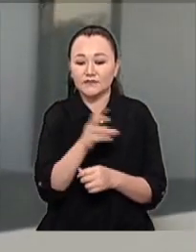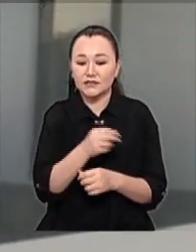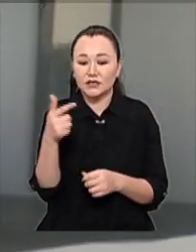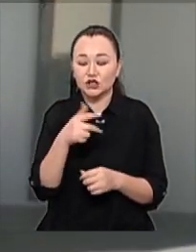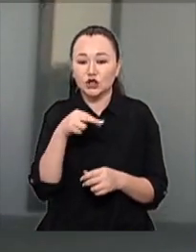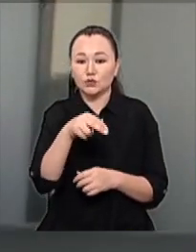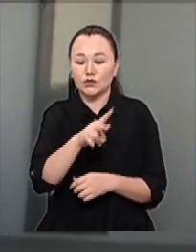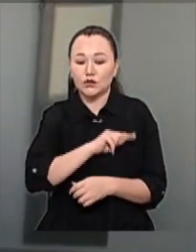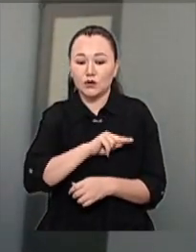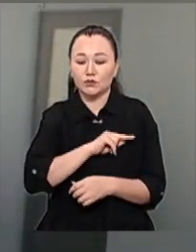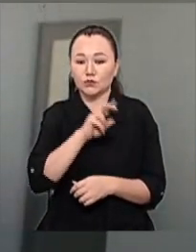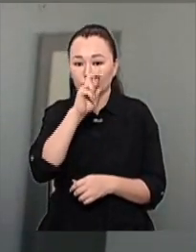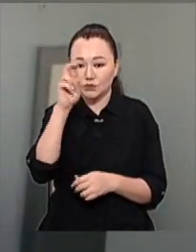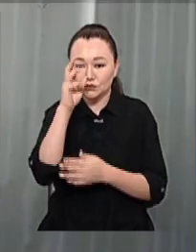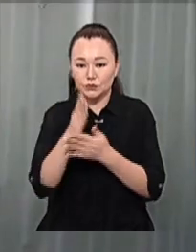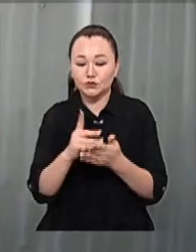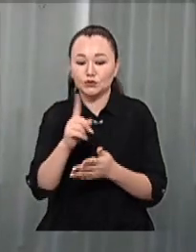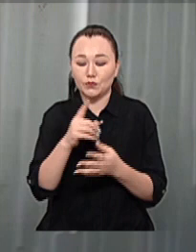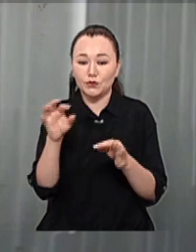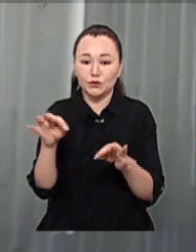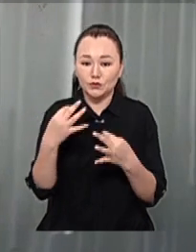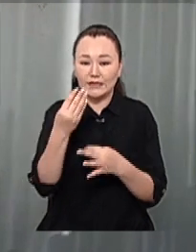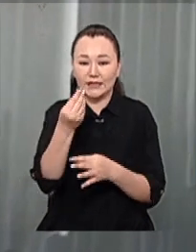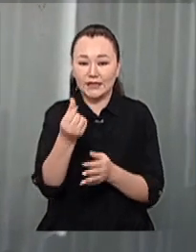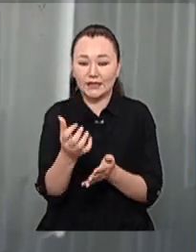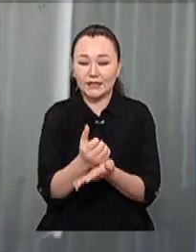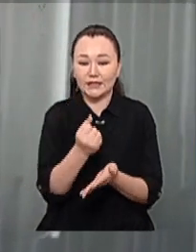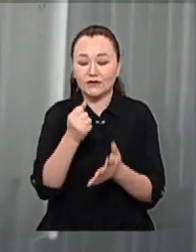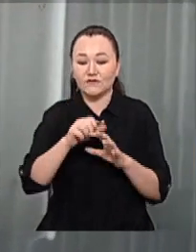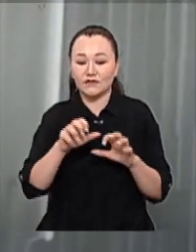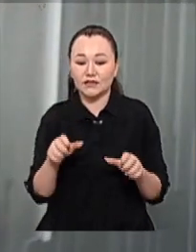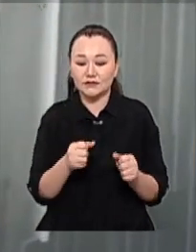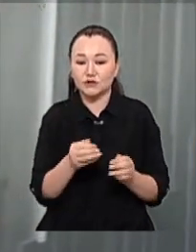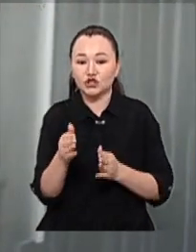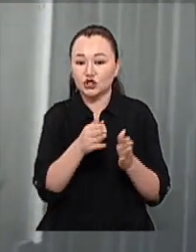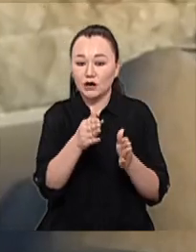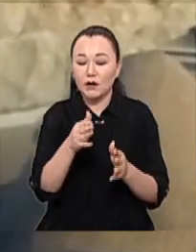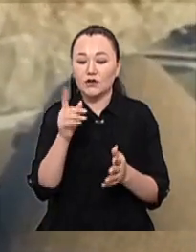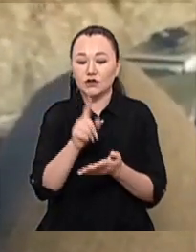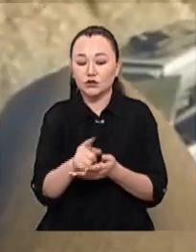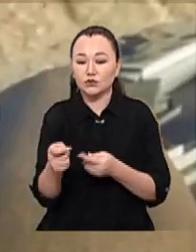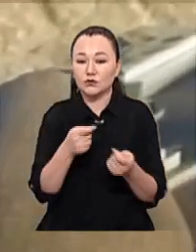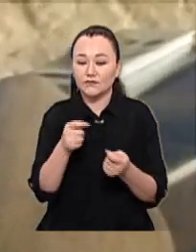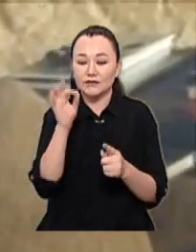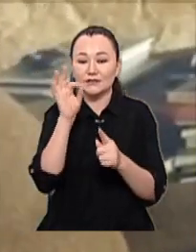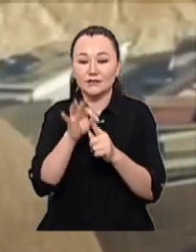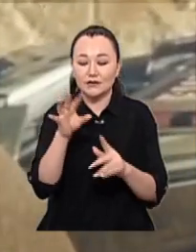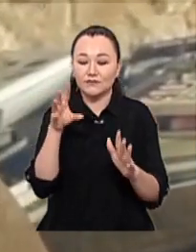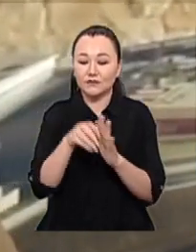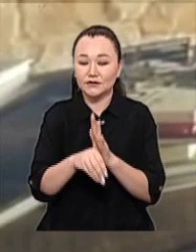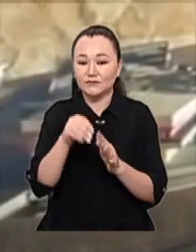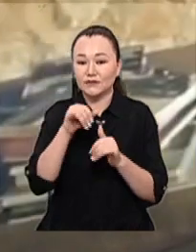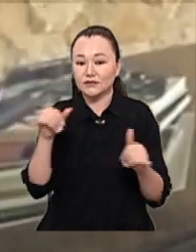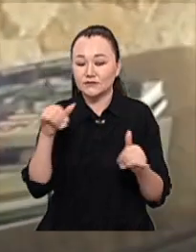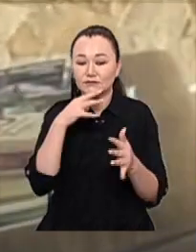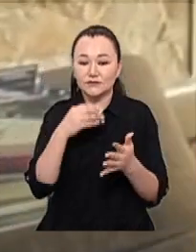граждане идут работать на госслужбу чтобы иметь доступ к финансовым ресурсам И властным рычагам хотя должно руководствоваться целью внести вклад